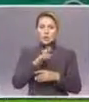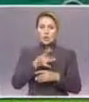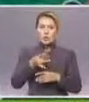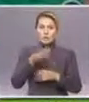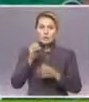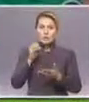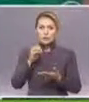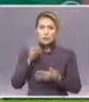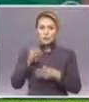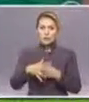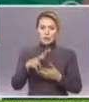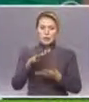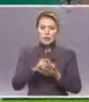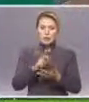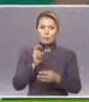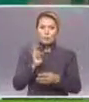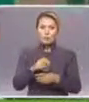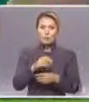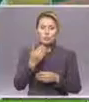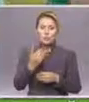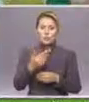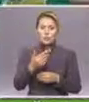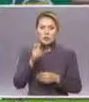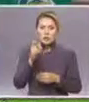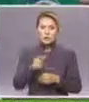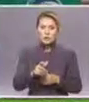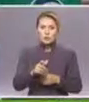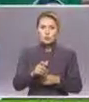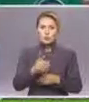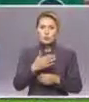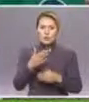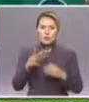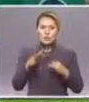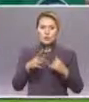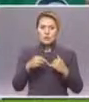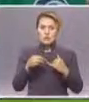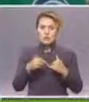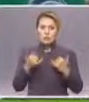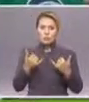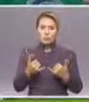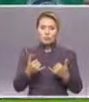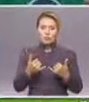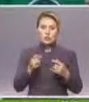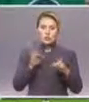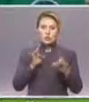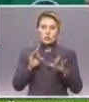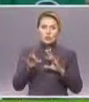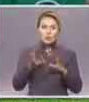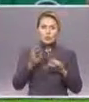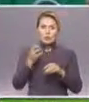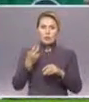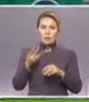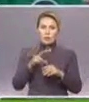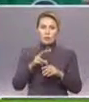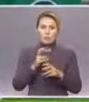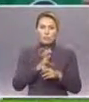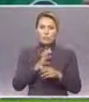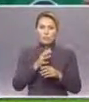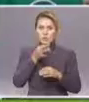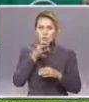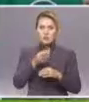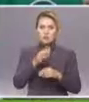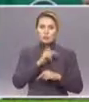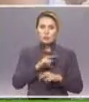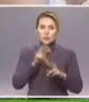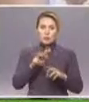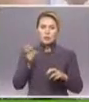центр занятостыға барғам. Сондағы кісі осы жерде бүгін ярмарка вакансия болады деген соң келіп тұрмын жұмыс